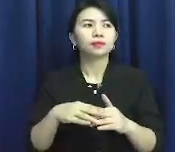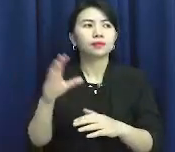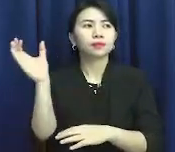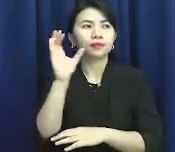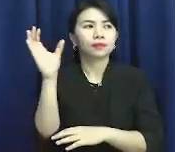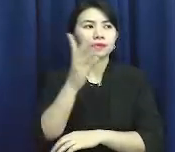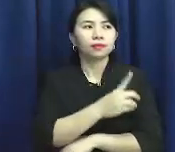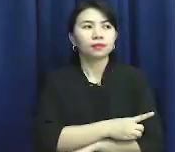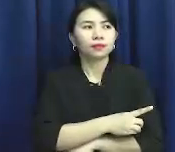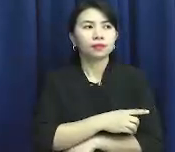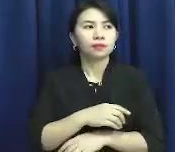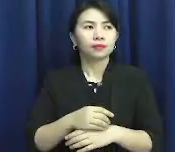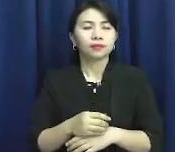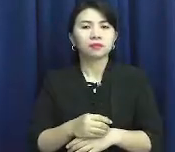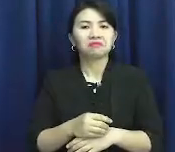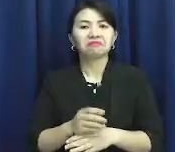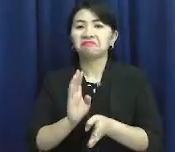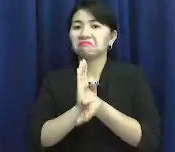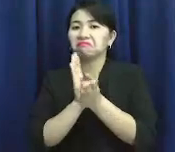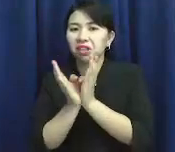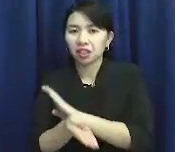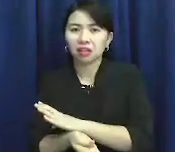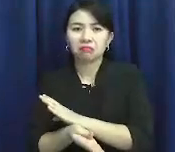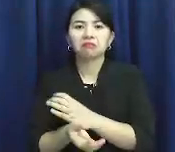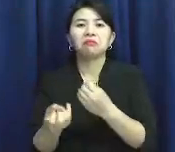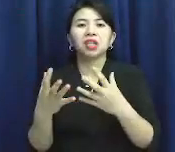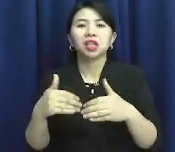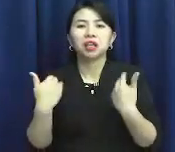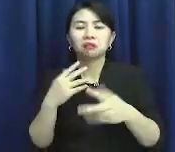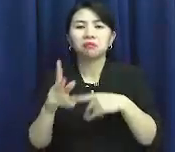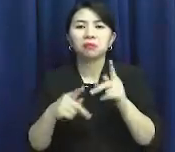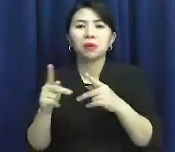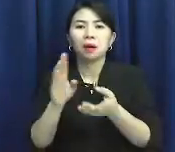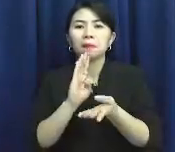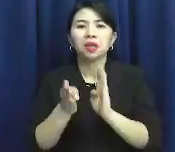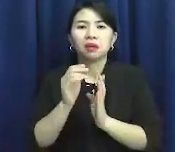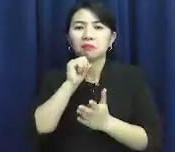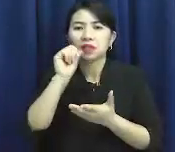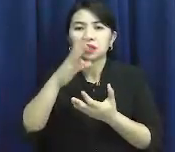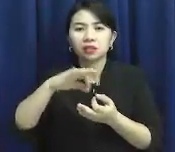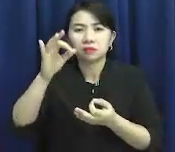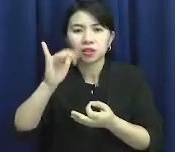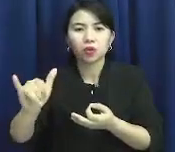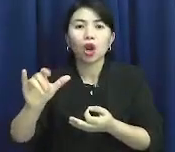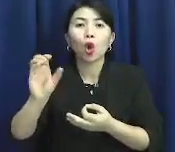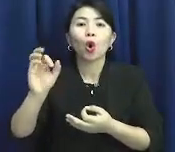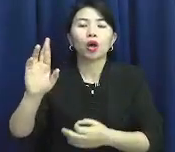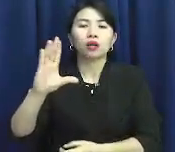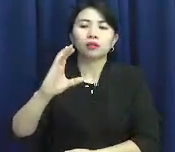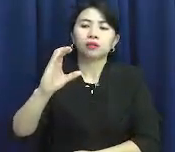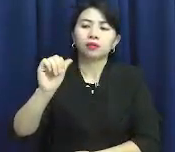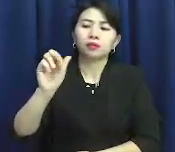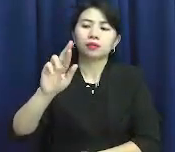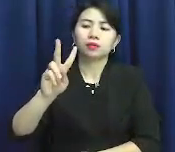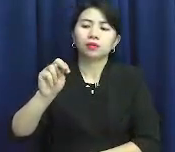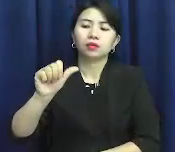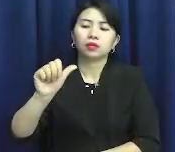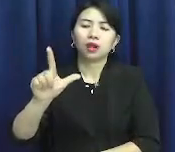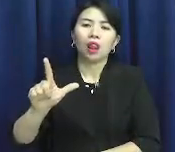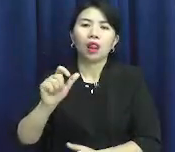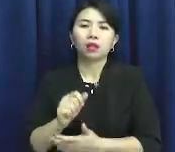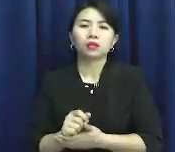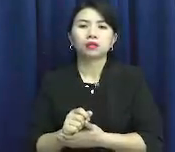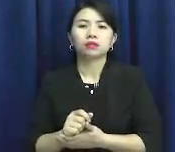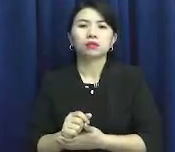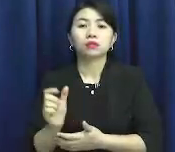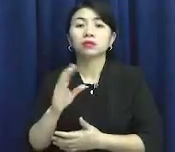Ano yun? Nakakarnal ang maraming kabataan. Nakukompromise ang maraming Kristiyano. Alright, Lord, please rest